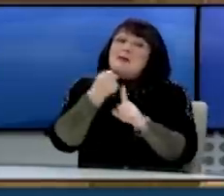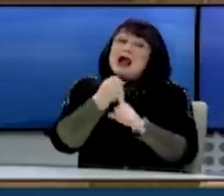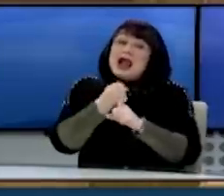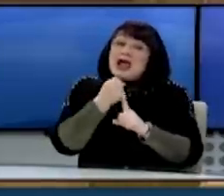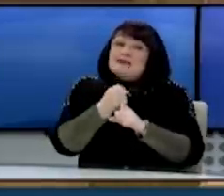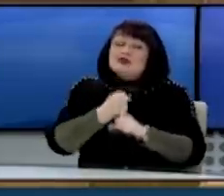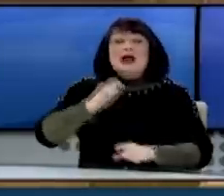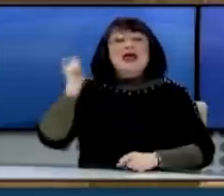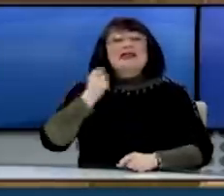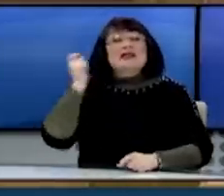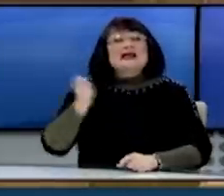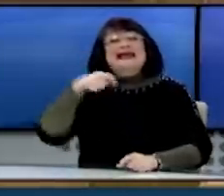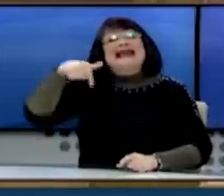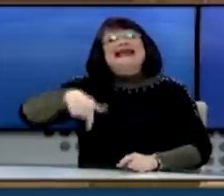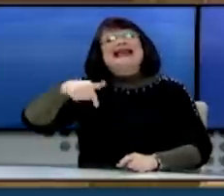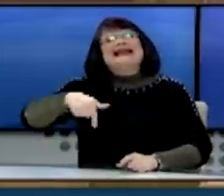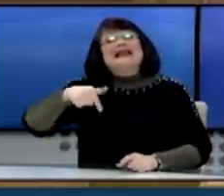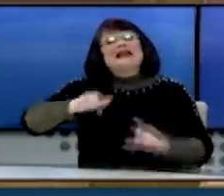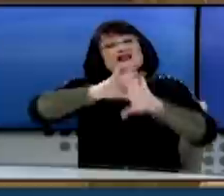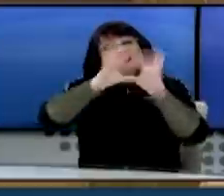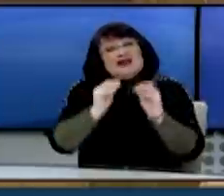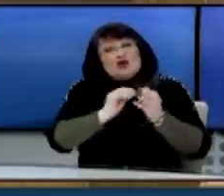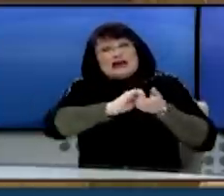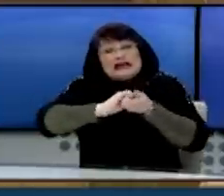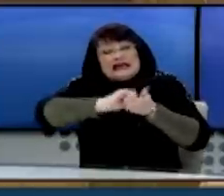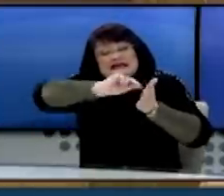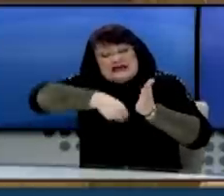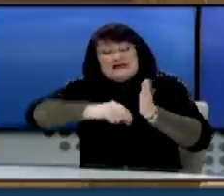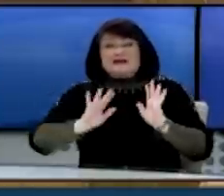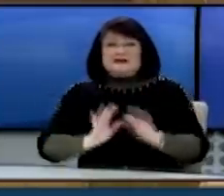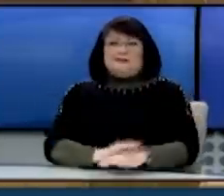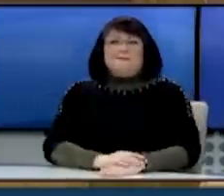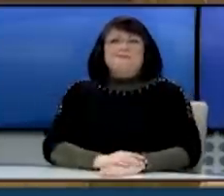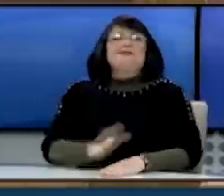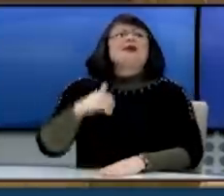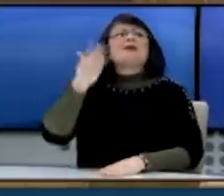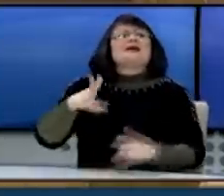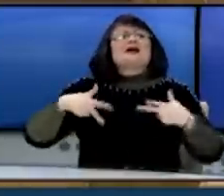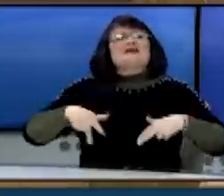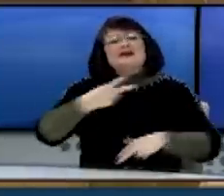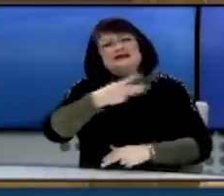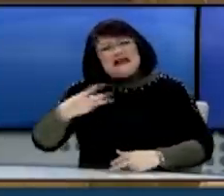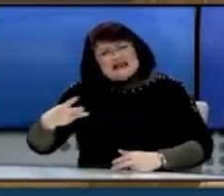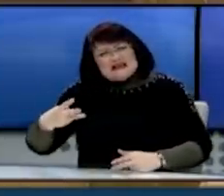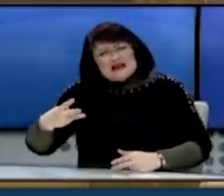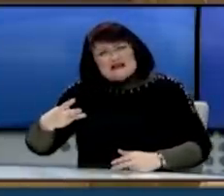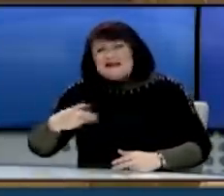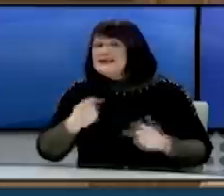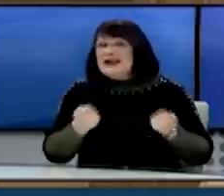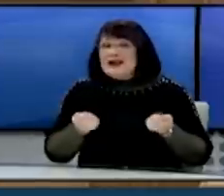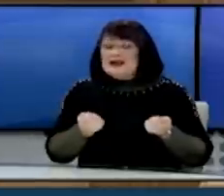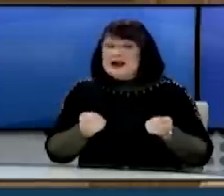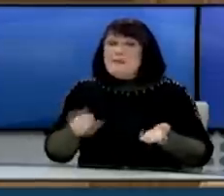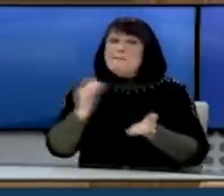για την Εθνική Γενική Συλλογική Σύμβαση. Για να έρθει μετά η κυβέρνηση ΣΥΡΙΖΑ, που όχι μόνο